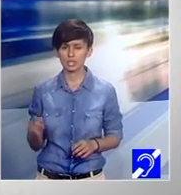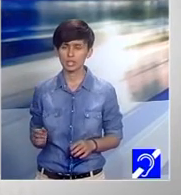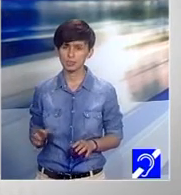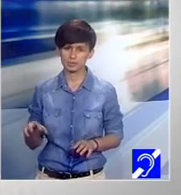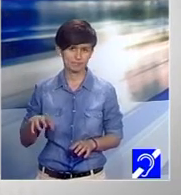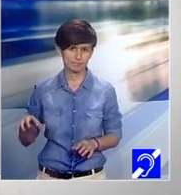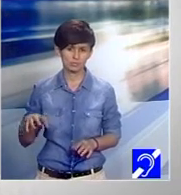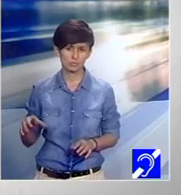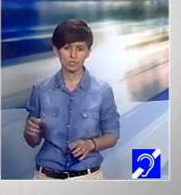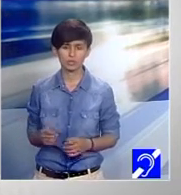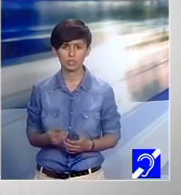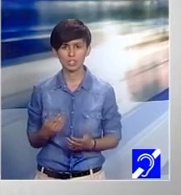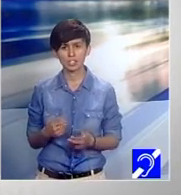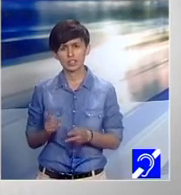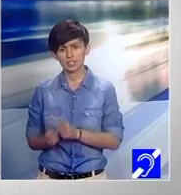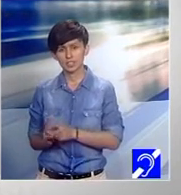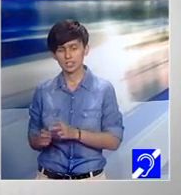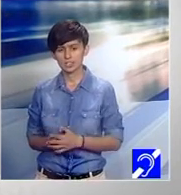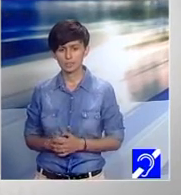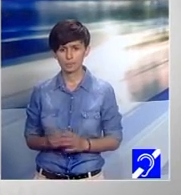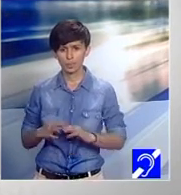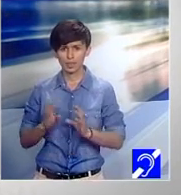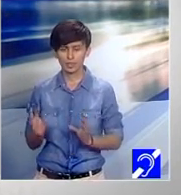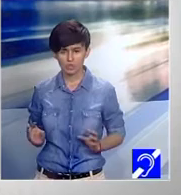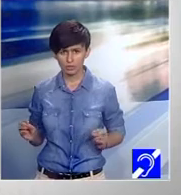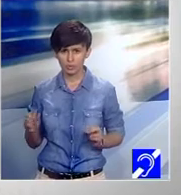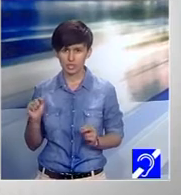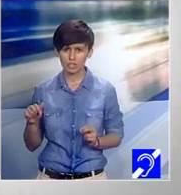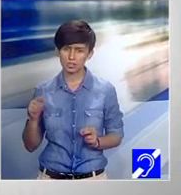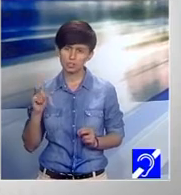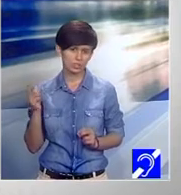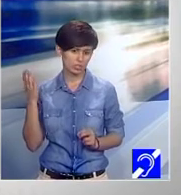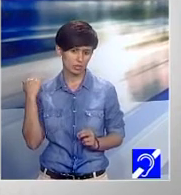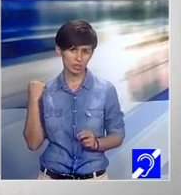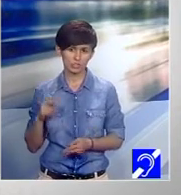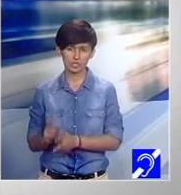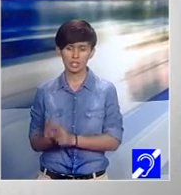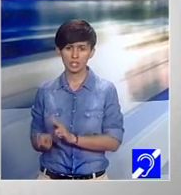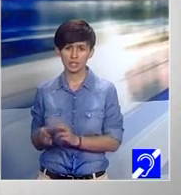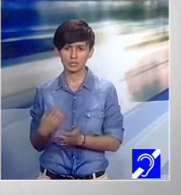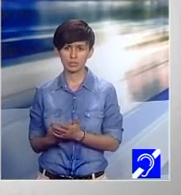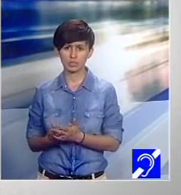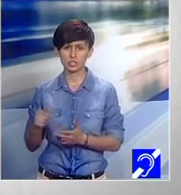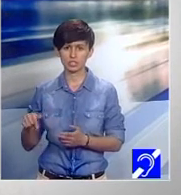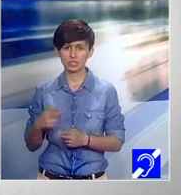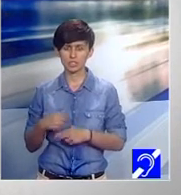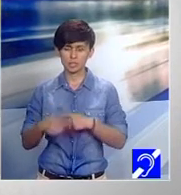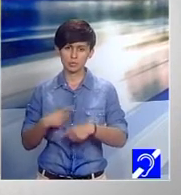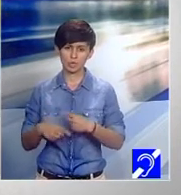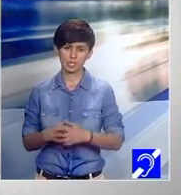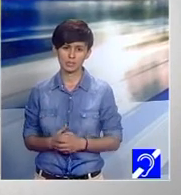deci acea dietă. Să știți că în România, în acel moment, nu era omologat tratamentul pentru această afecțiune. Poate vă puteți